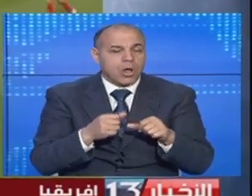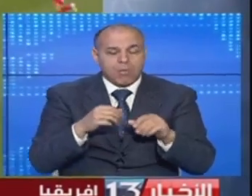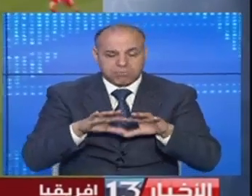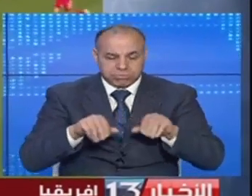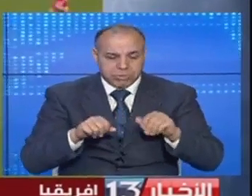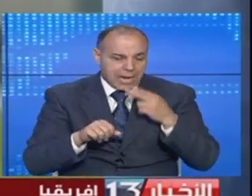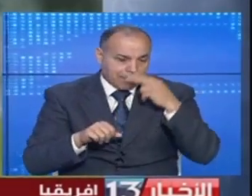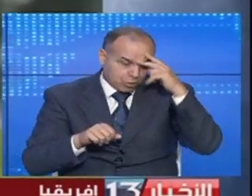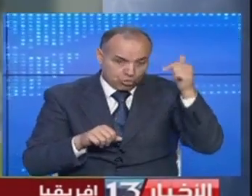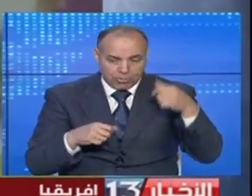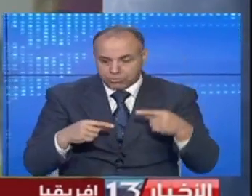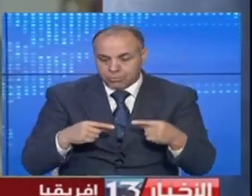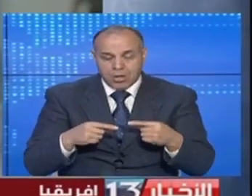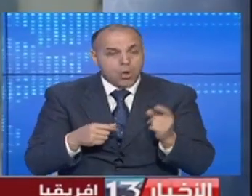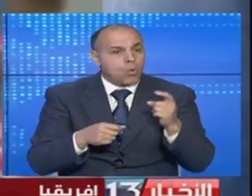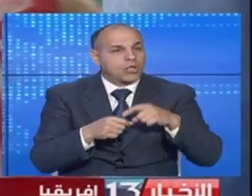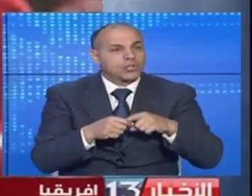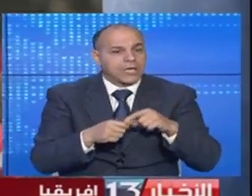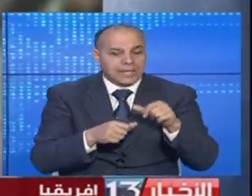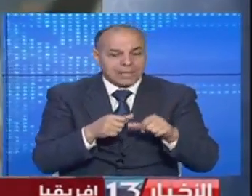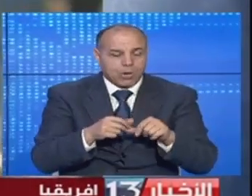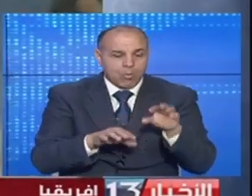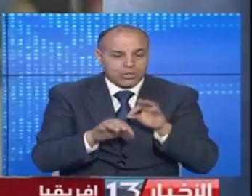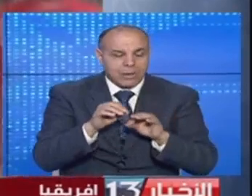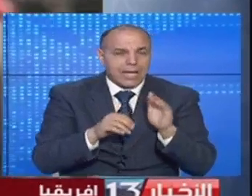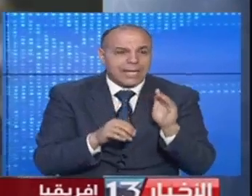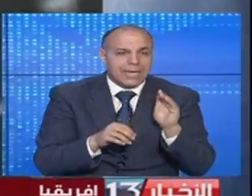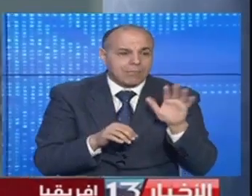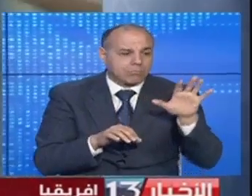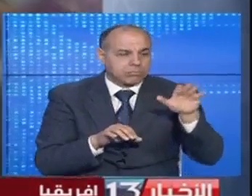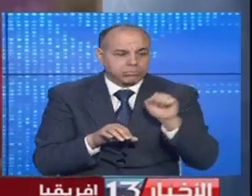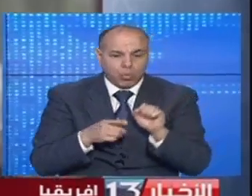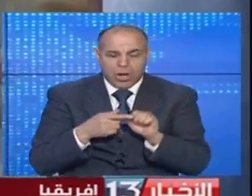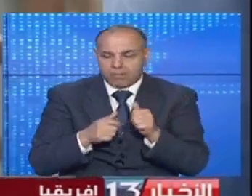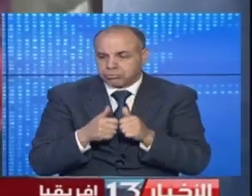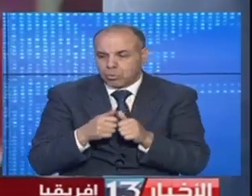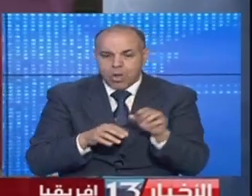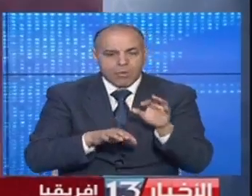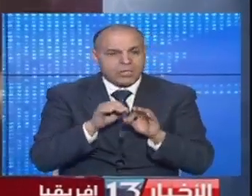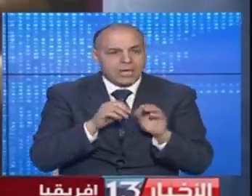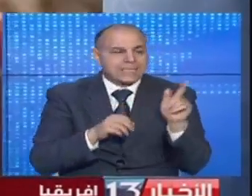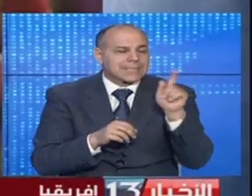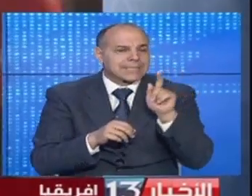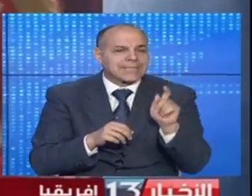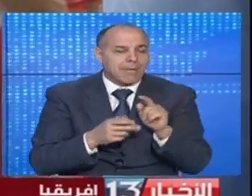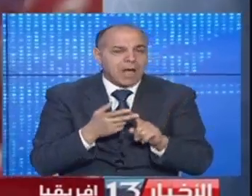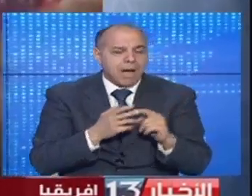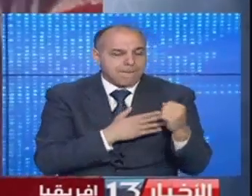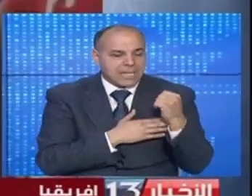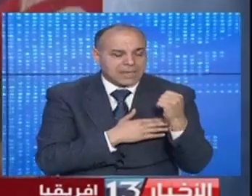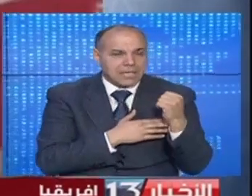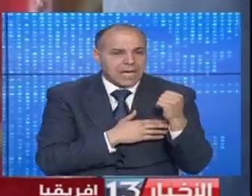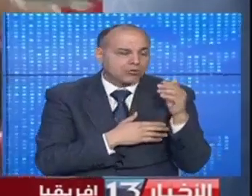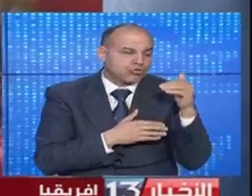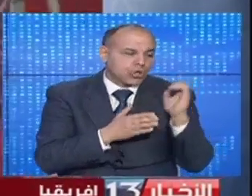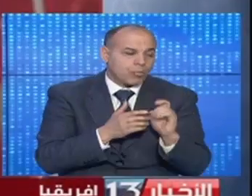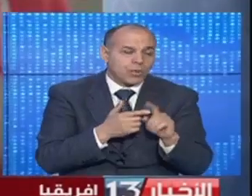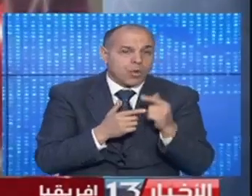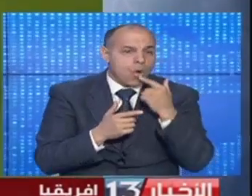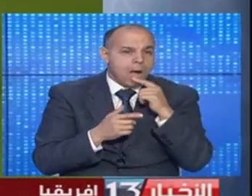الخميس المقبل ويشارك في الدوره منتخب غينيا مستضيف المسبقه ومنتخب وزامبيا بطل المنطقه الجنوبيه